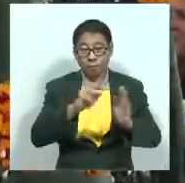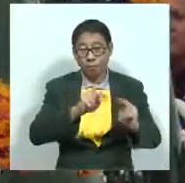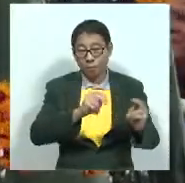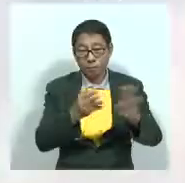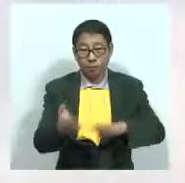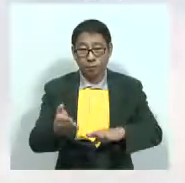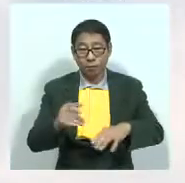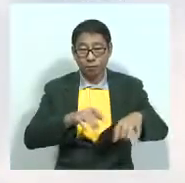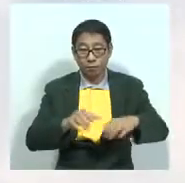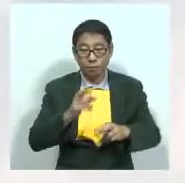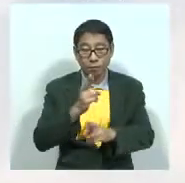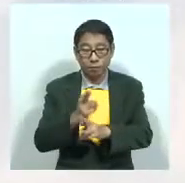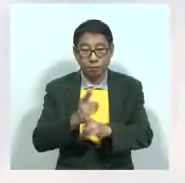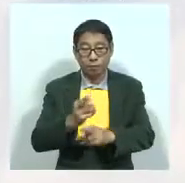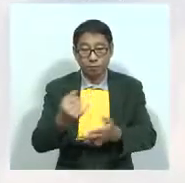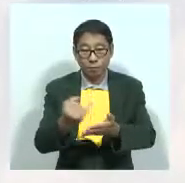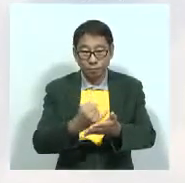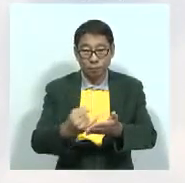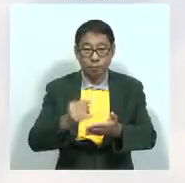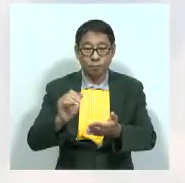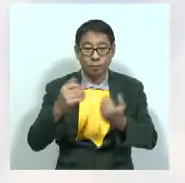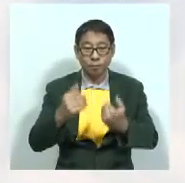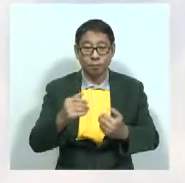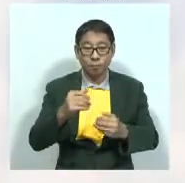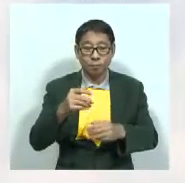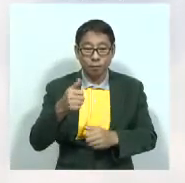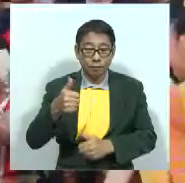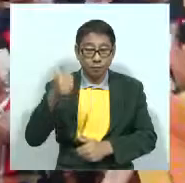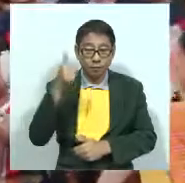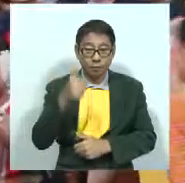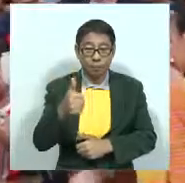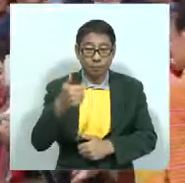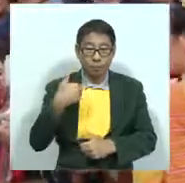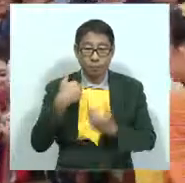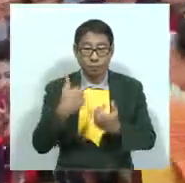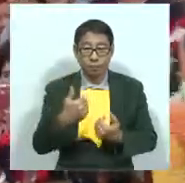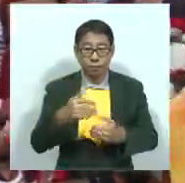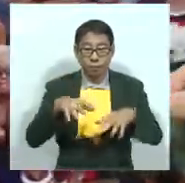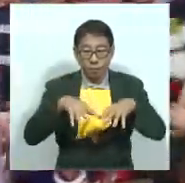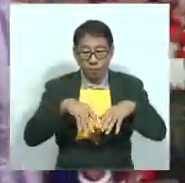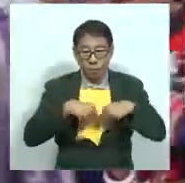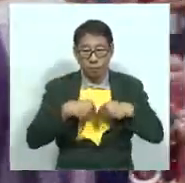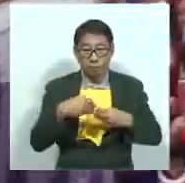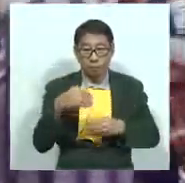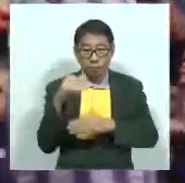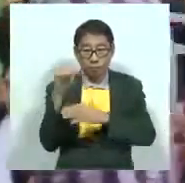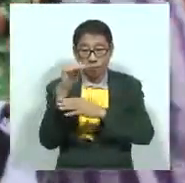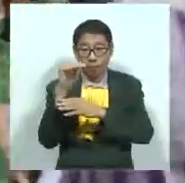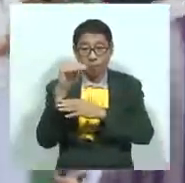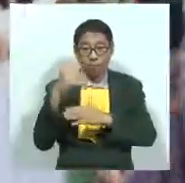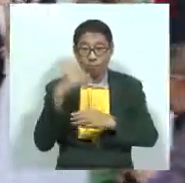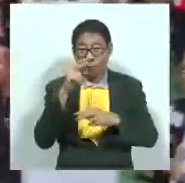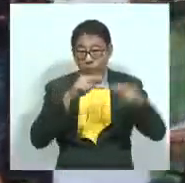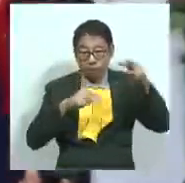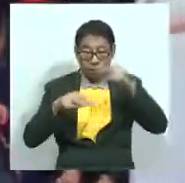ขึ้นเพื่อเป็นการอนุรักษ์ศิลปะวัฒนธรรมประเพณีอันดีงามตลอดจนความเชื่อเกี่ยวกับพญานาคที่คอยดูแ